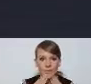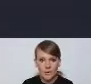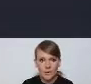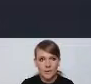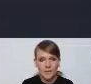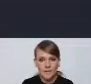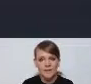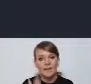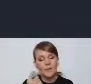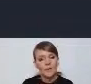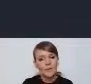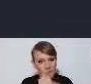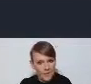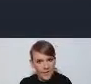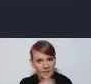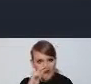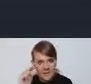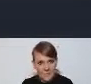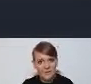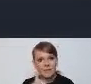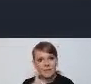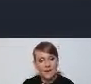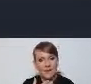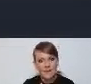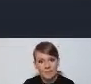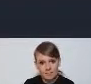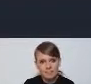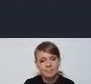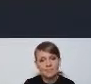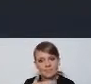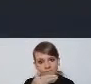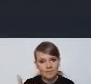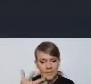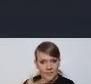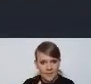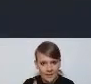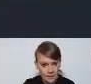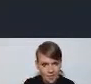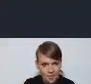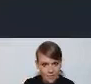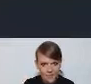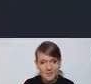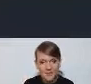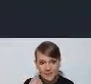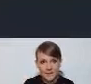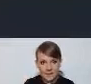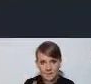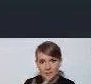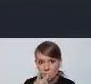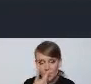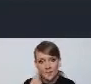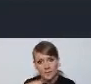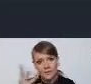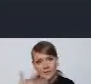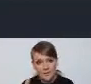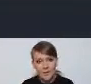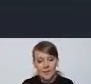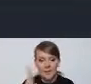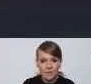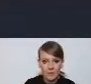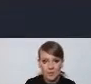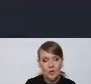trochę zmiana perspektywy, ale jakby kontynuowanie tego wątku wydatkowego. Dziwo i zaraz zobaczycie Państwo, że bardziej wydatkowego niż dochodowego,